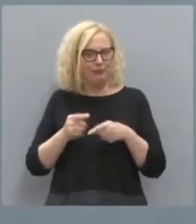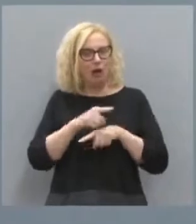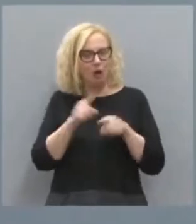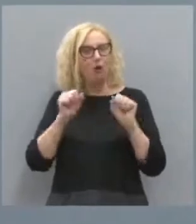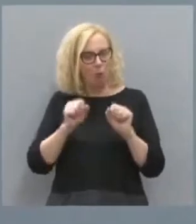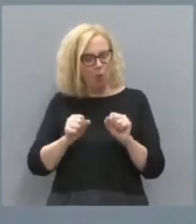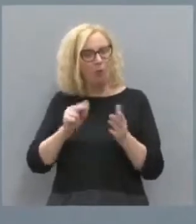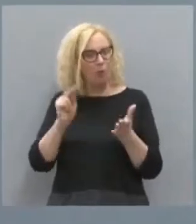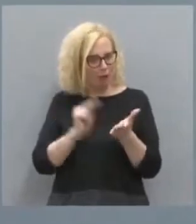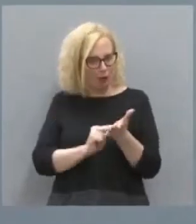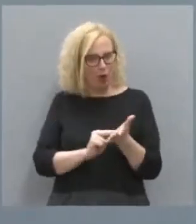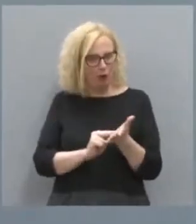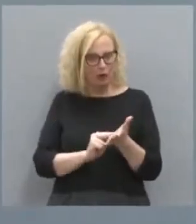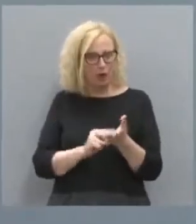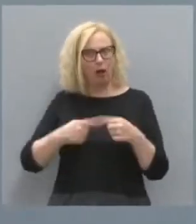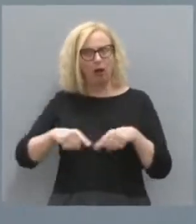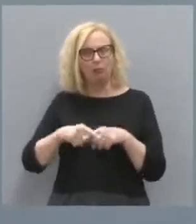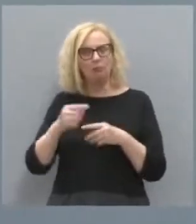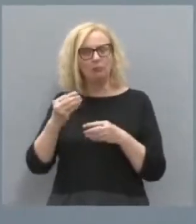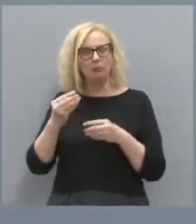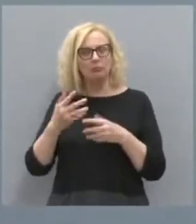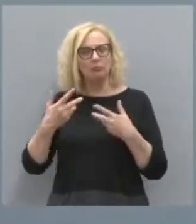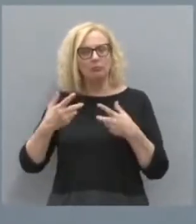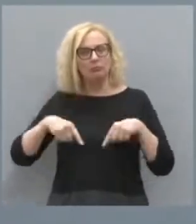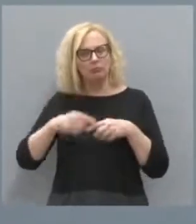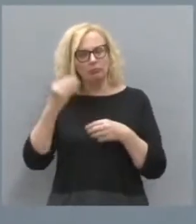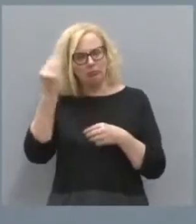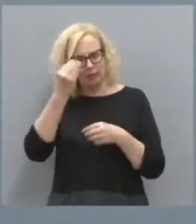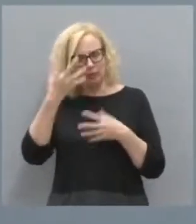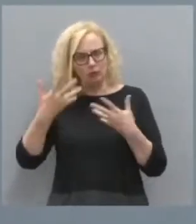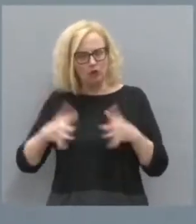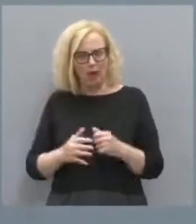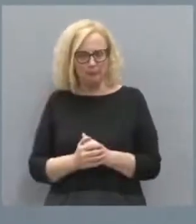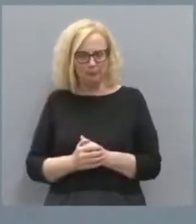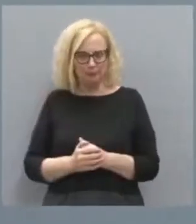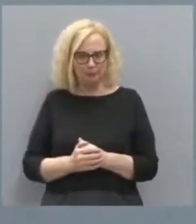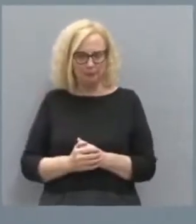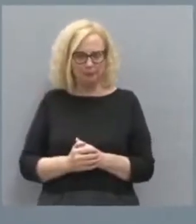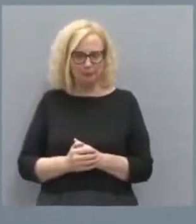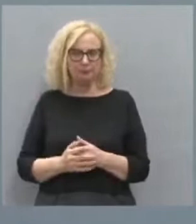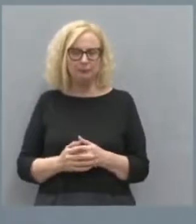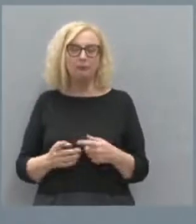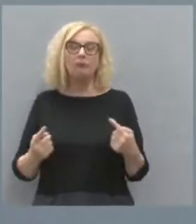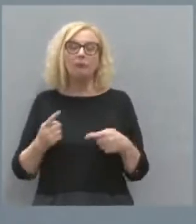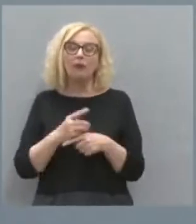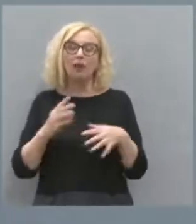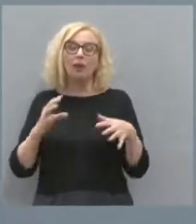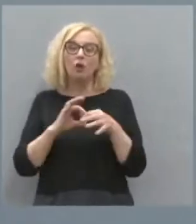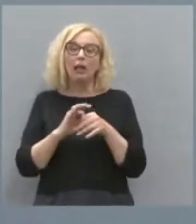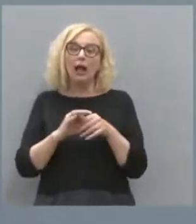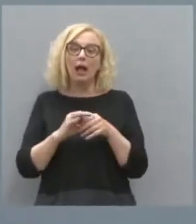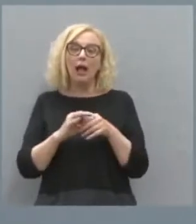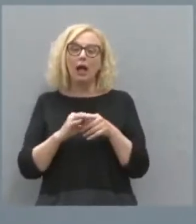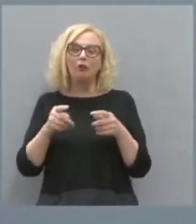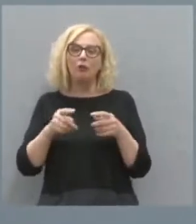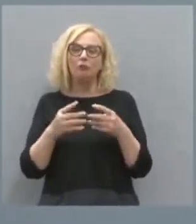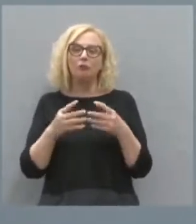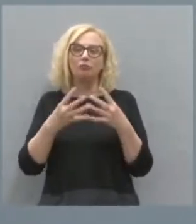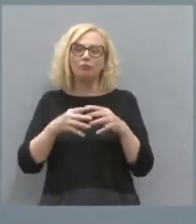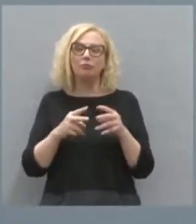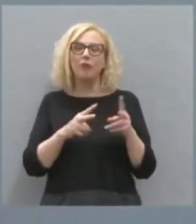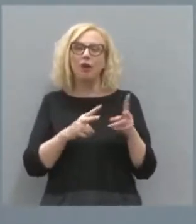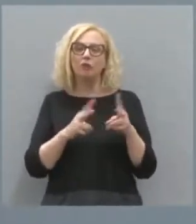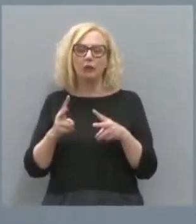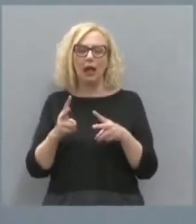questi cinque giorni li abbiamo già calcolati per quanto riguarda le funzionalità della parte diciamo ospedaliera